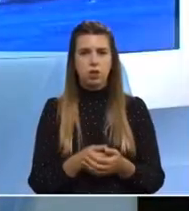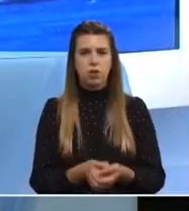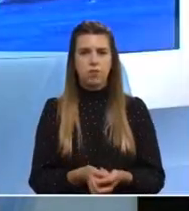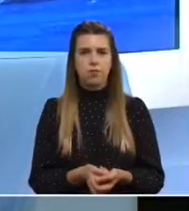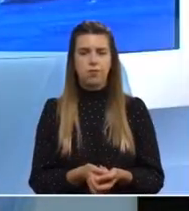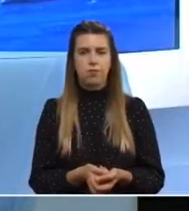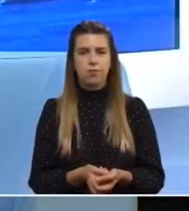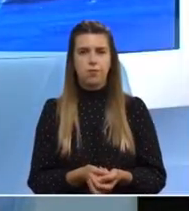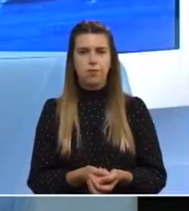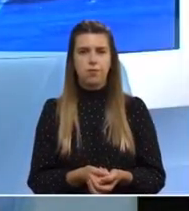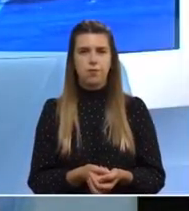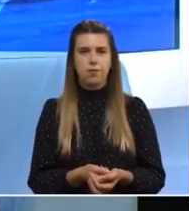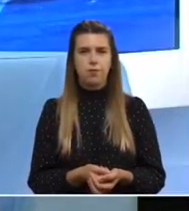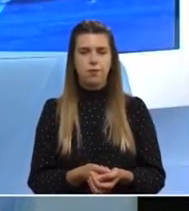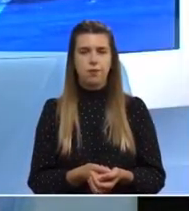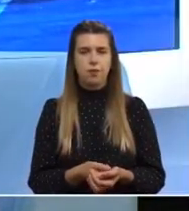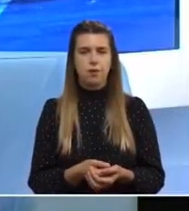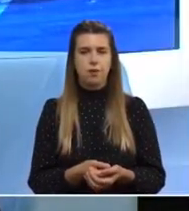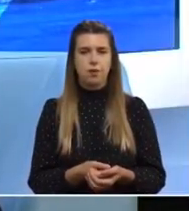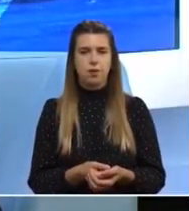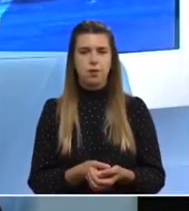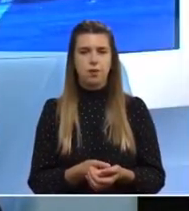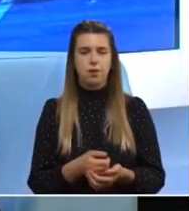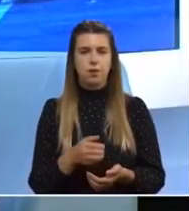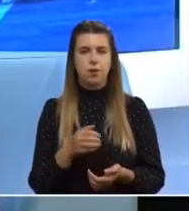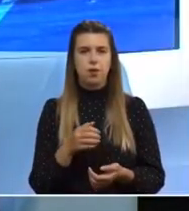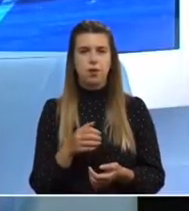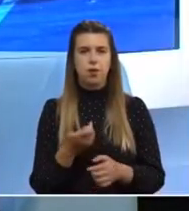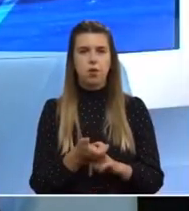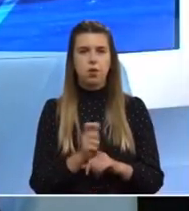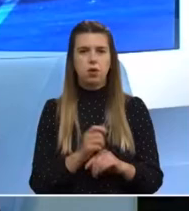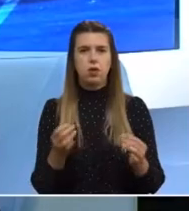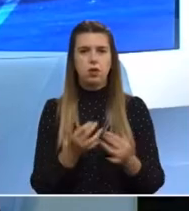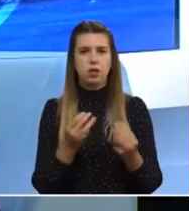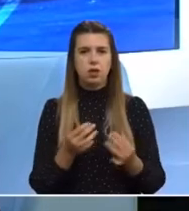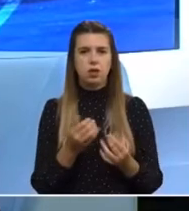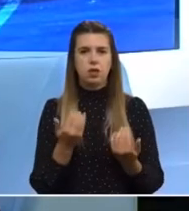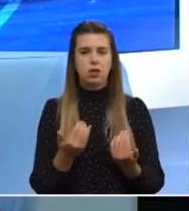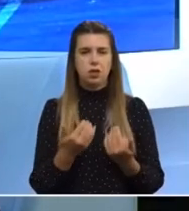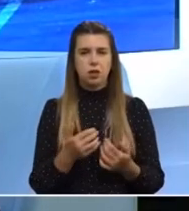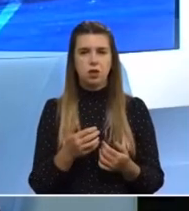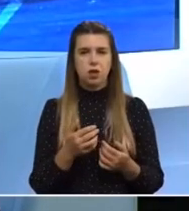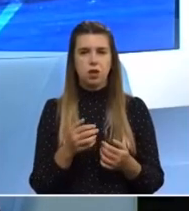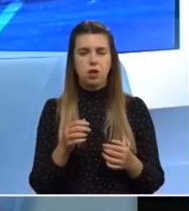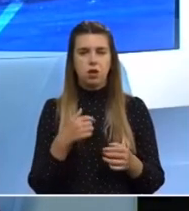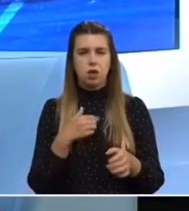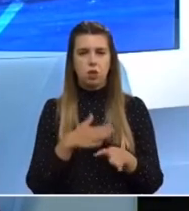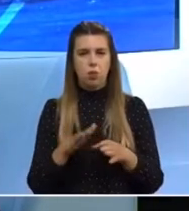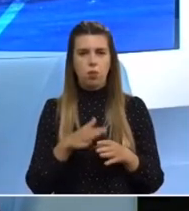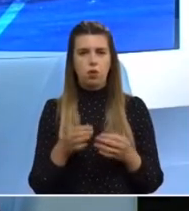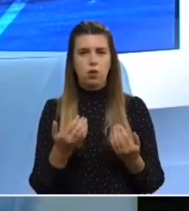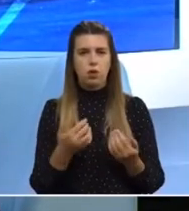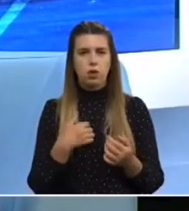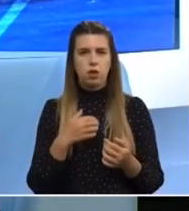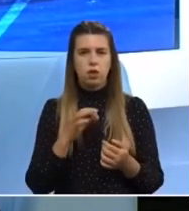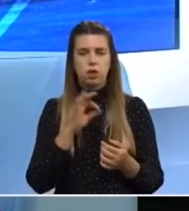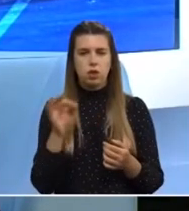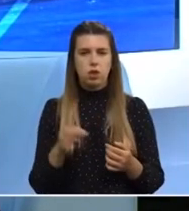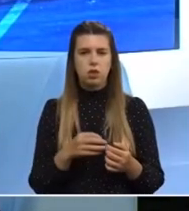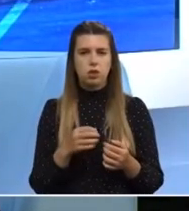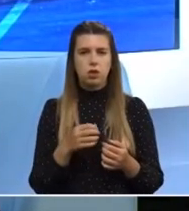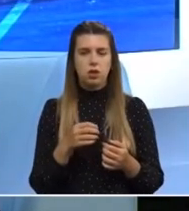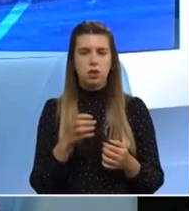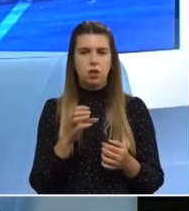это влияет на слух. Ну давай, спроси. Валентин, очень интересно, вот вы сейчас исполнили, а я, честно,